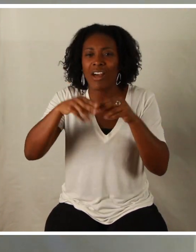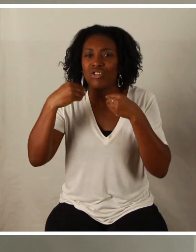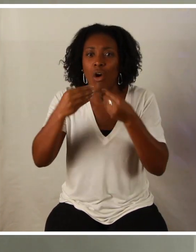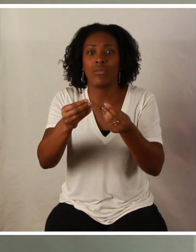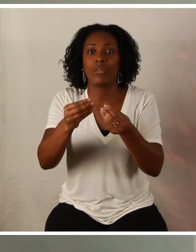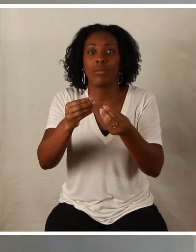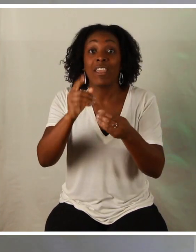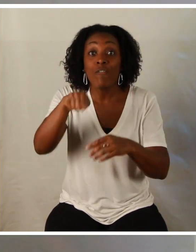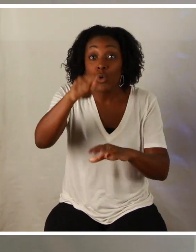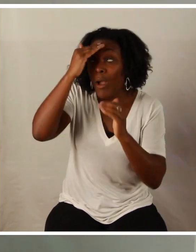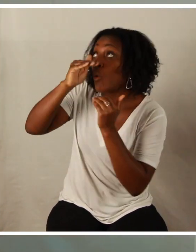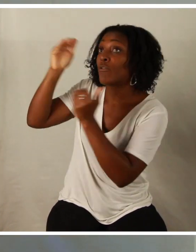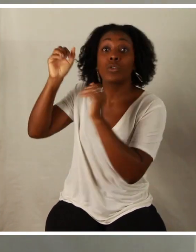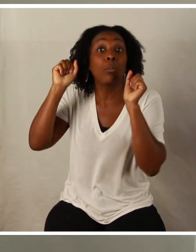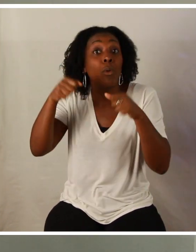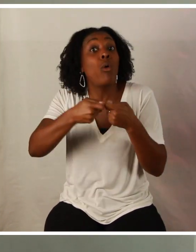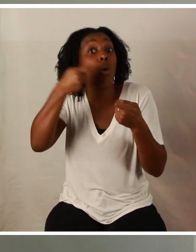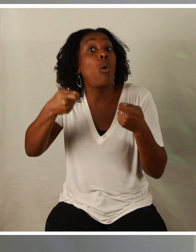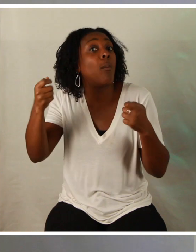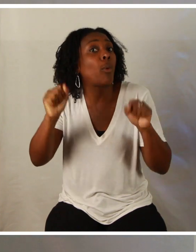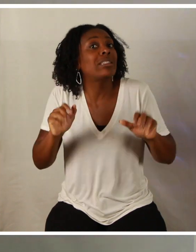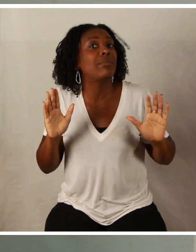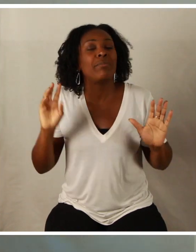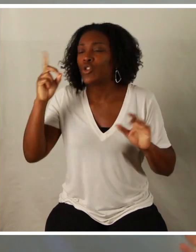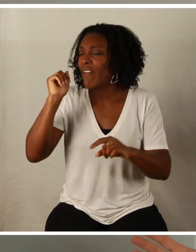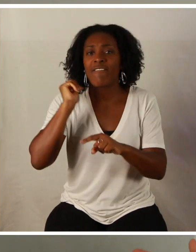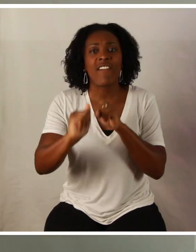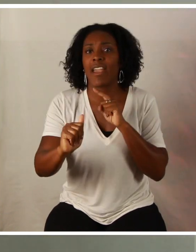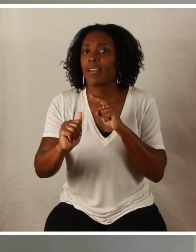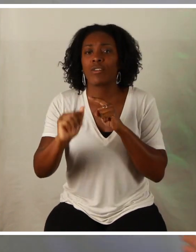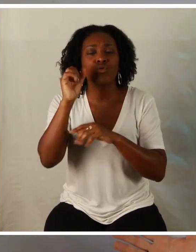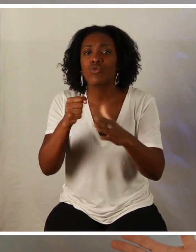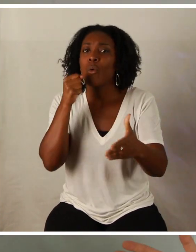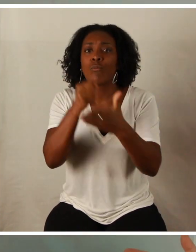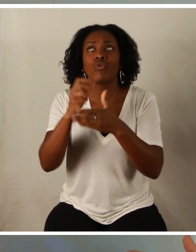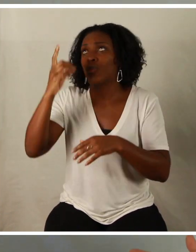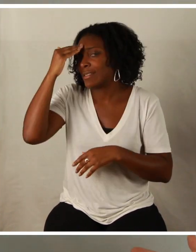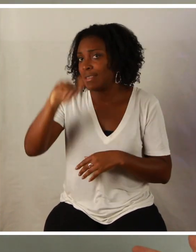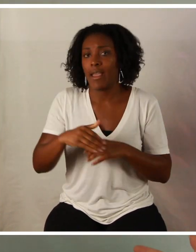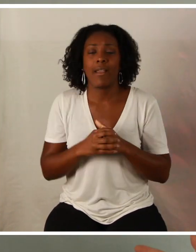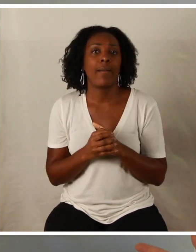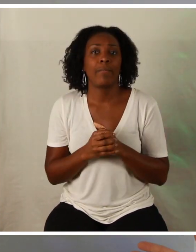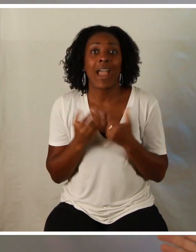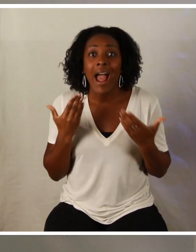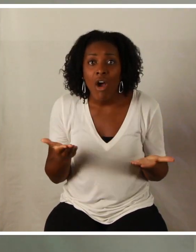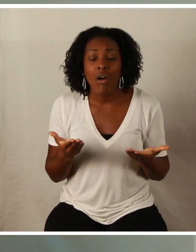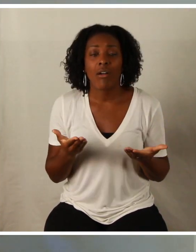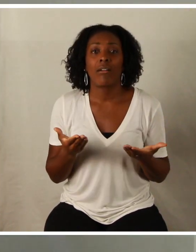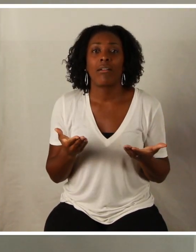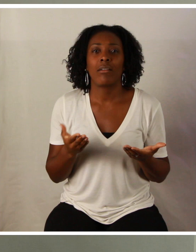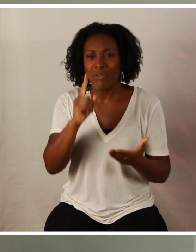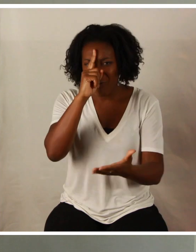si on lui fait confiance. Ça peut prendre du temps, mais Dieu va faire les choses. Il fait toutes choses belles en son temps. Alors